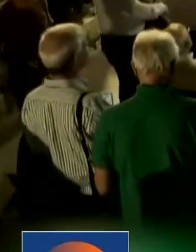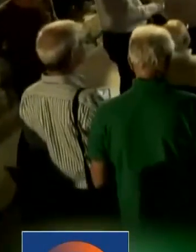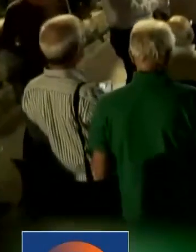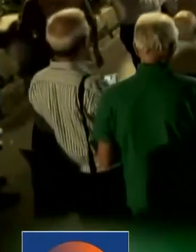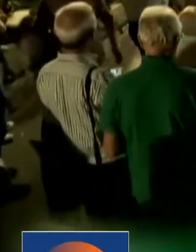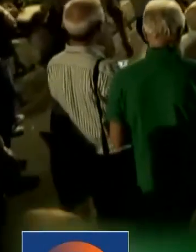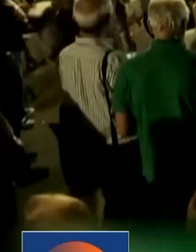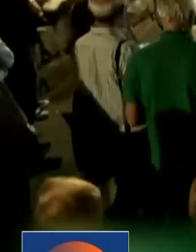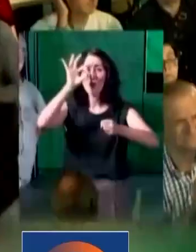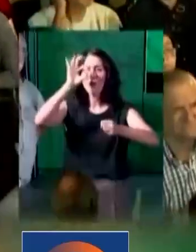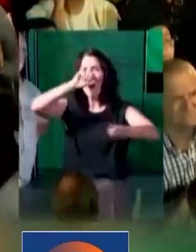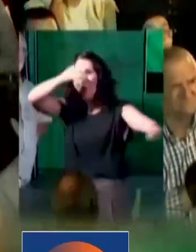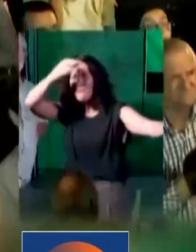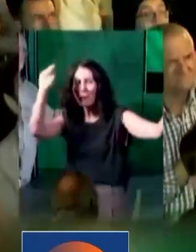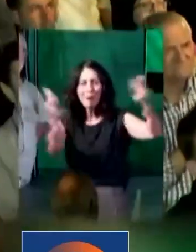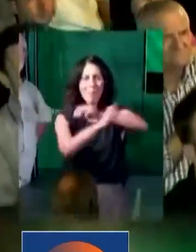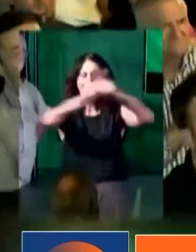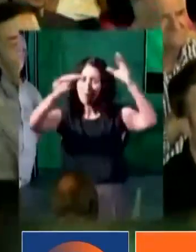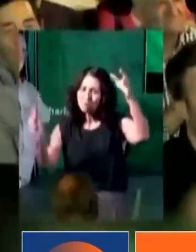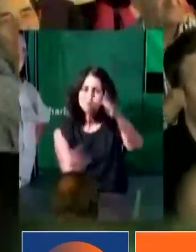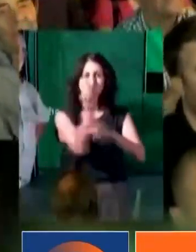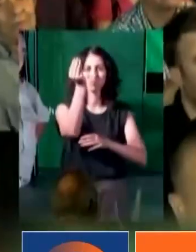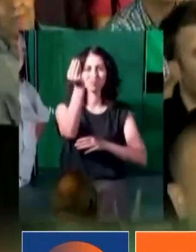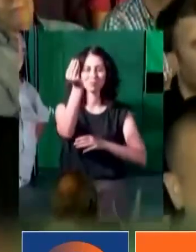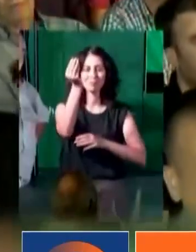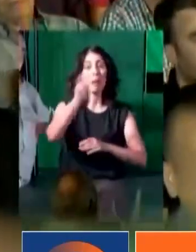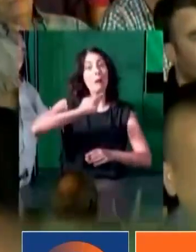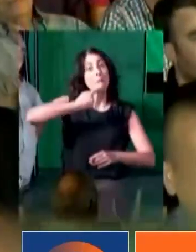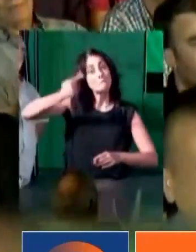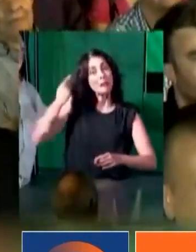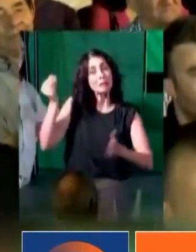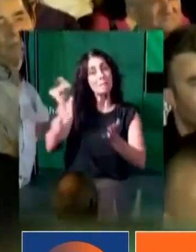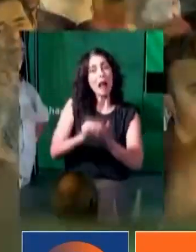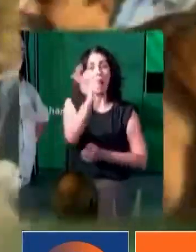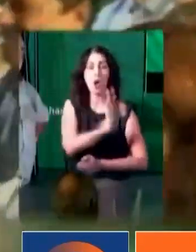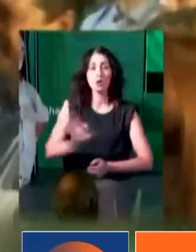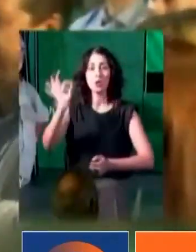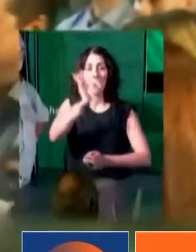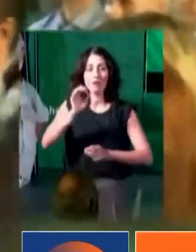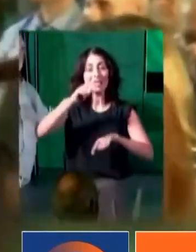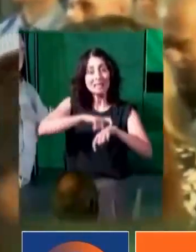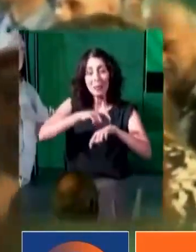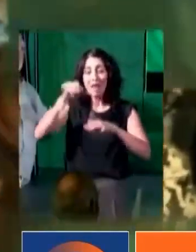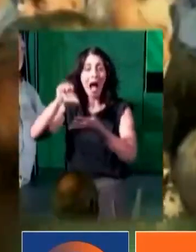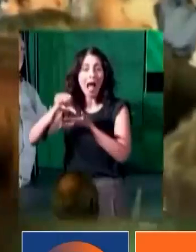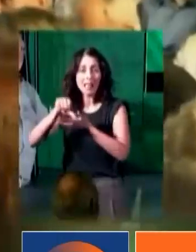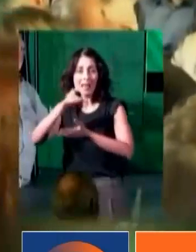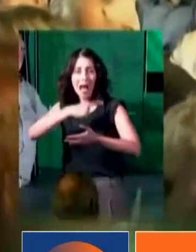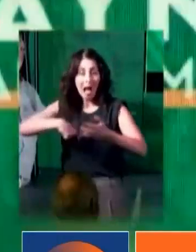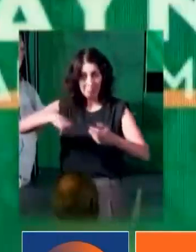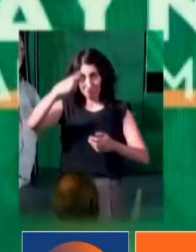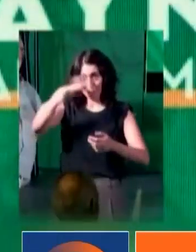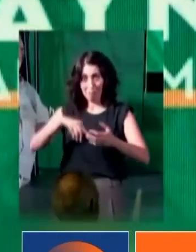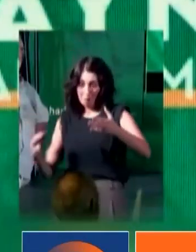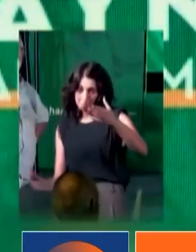για την εσωκομματική αναμέτρηση. Ήταν Οκτώβρης πέρσι, όταν κάναμε μια πολύ μεγάλη ανατροπή στην Αθήνα και κάναμε μια